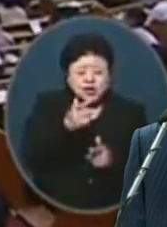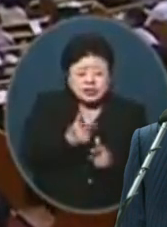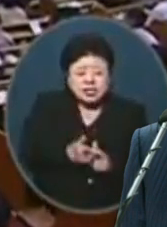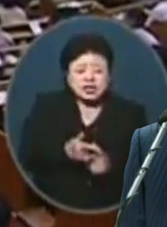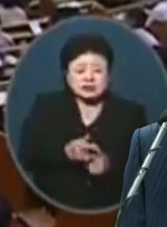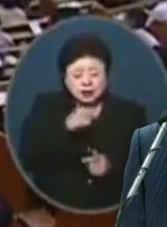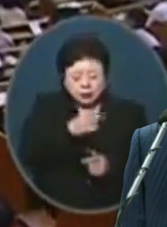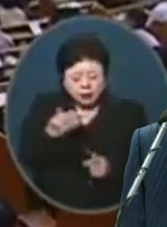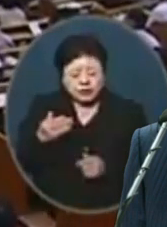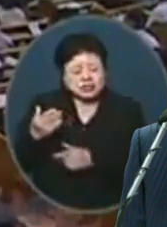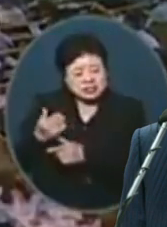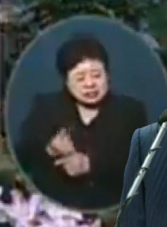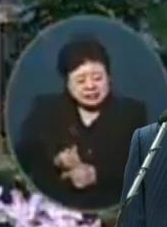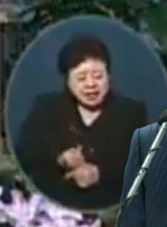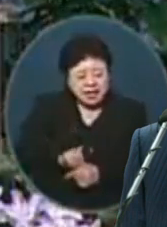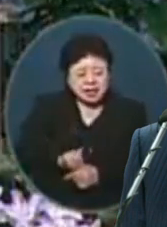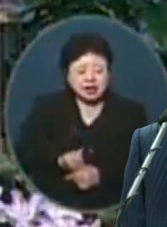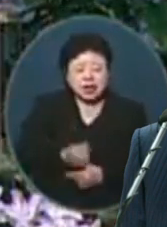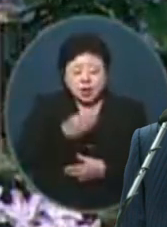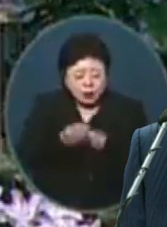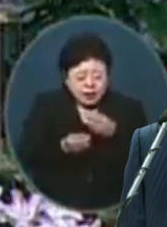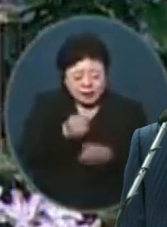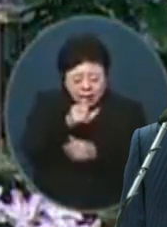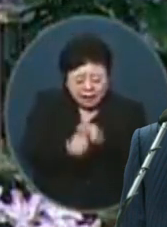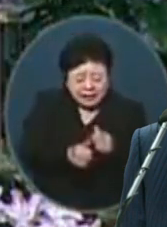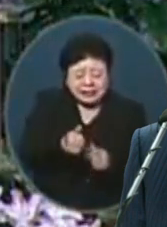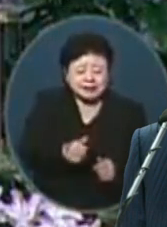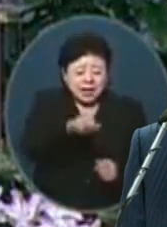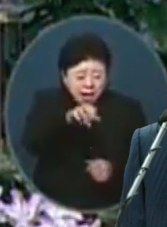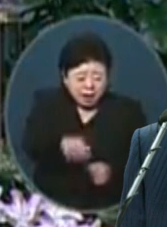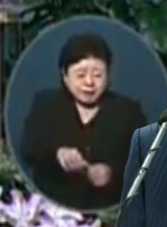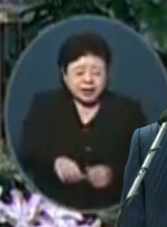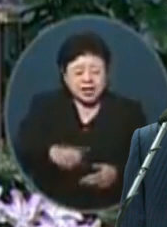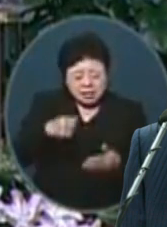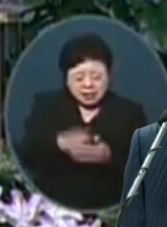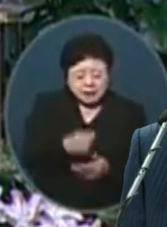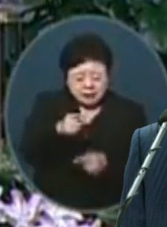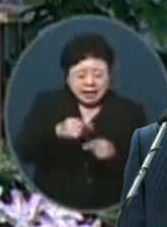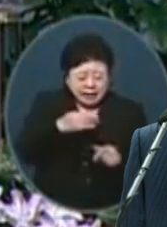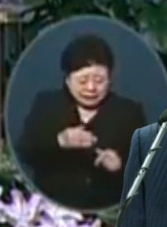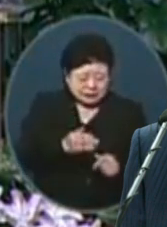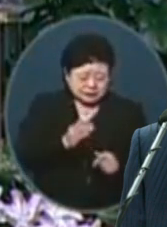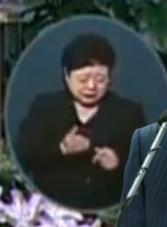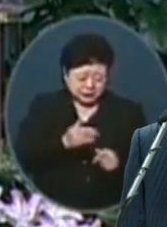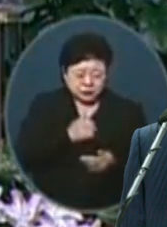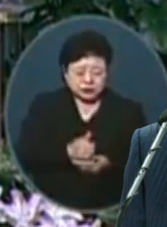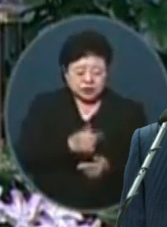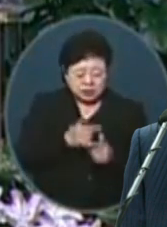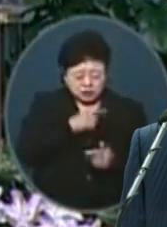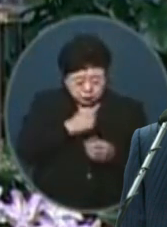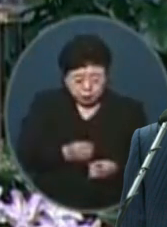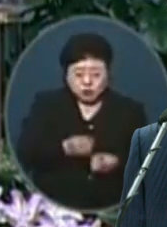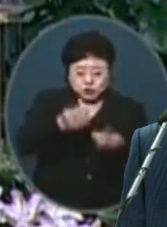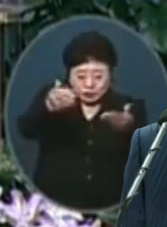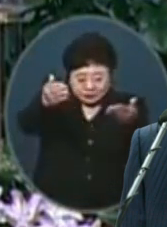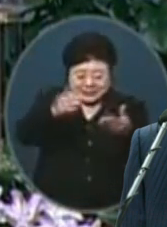예수님의 보혈을 의지하여 회개함으로 하나님 앞에 담대히 나가게 하실 주 예수 이름으로